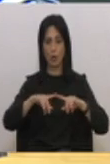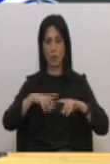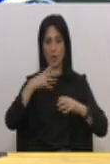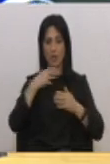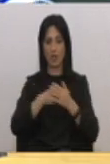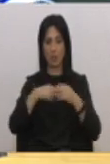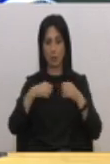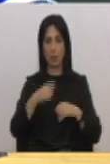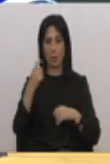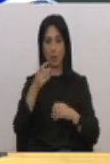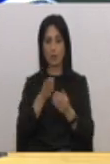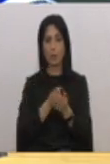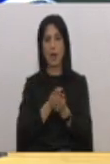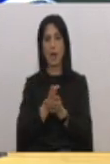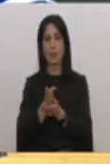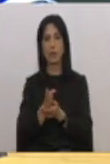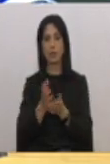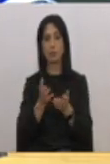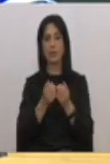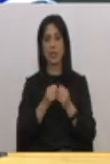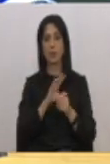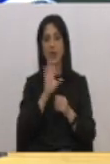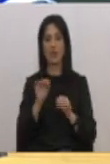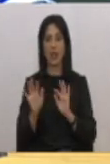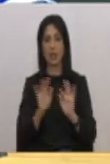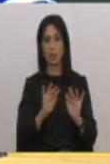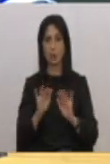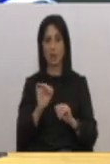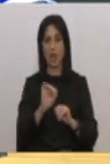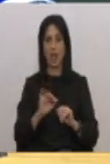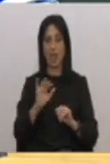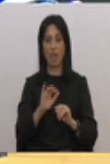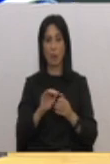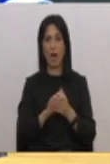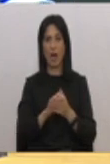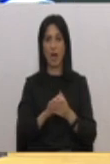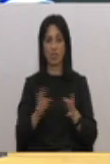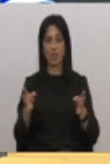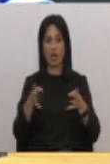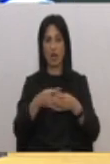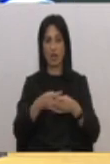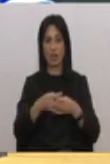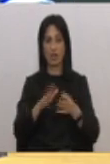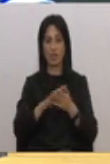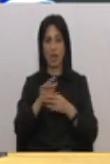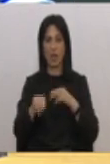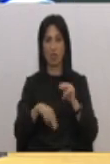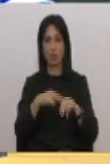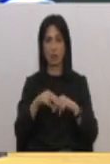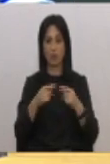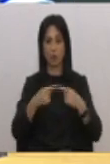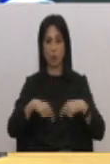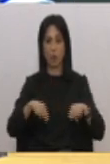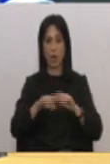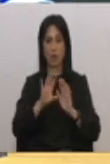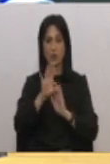თავიანთი უფლებამოსილების ფარგლებში მიიღონ ყველა ზომა ევროპის კავშირსა და ჩრდილოატლანტიკური ხელშეკრულების